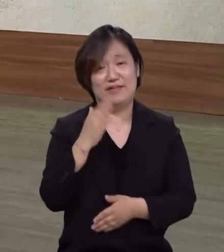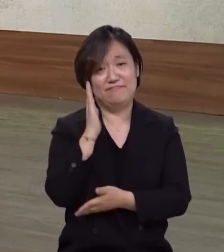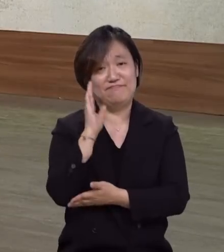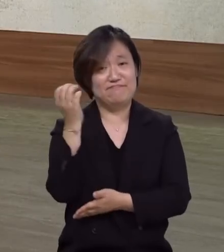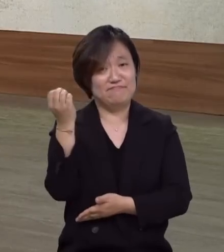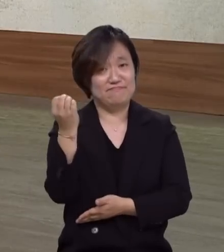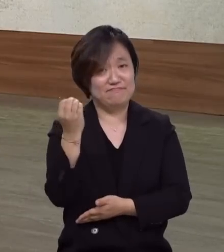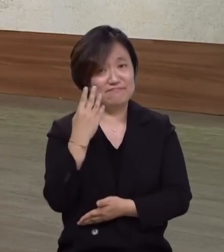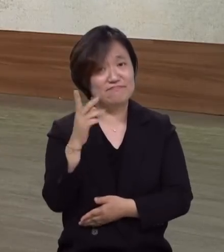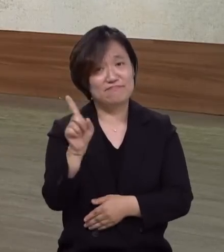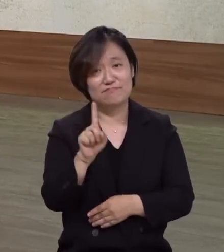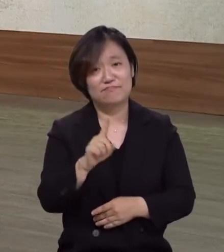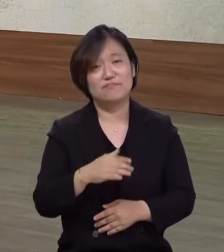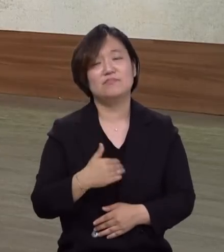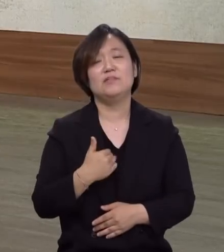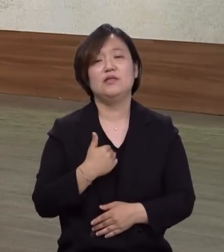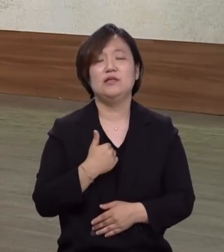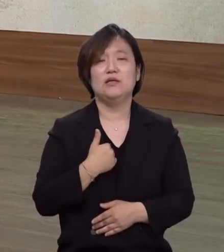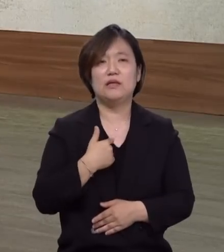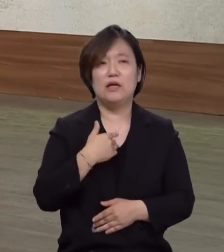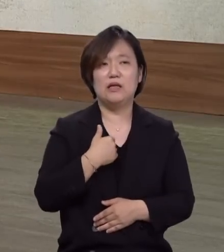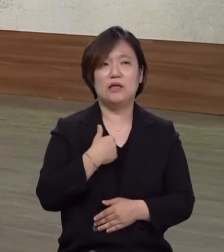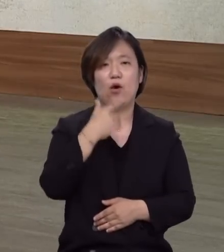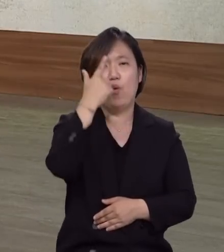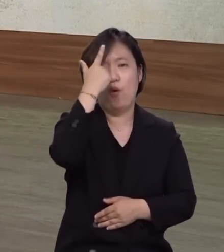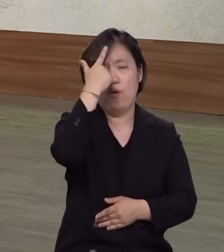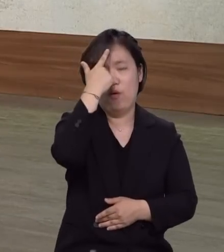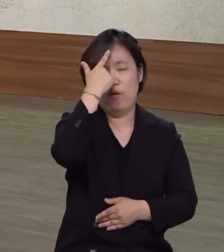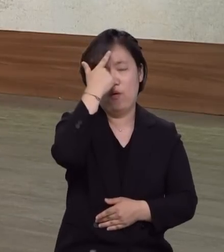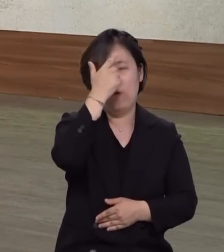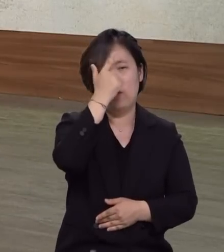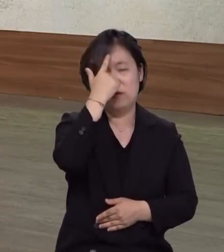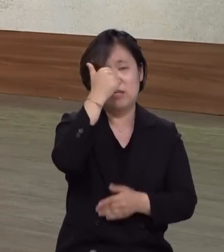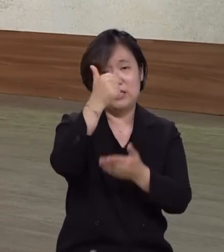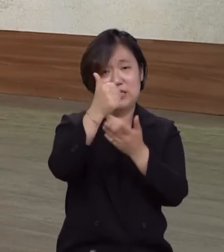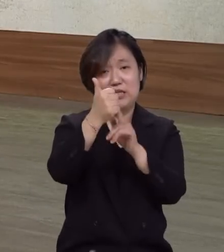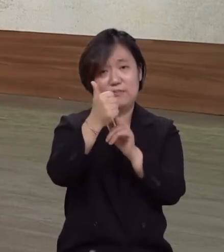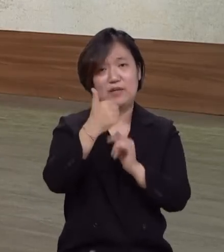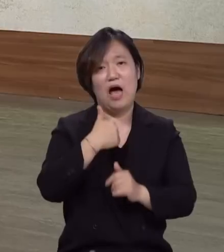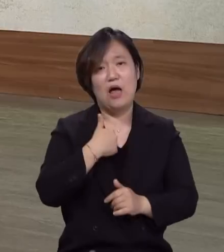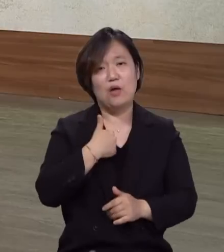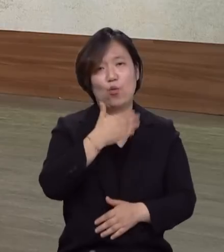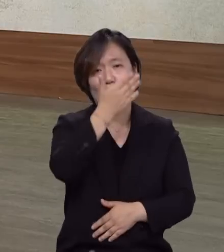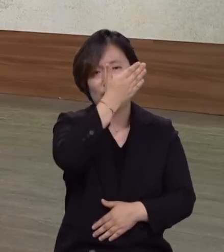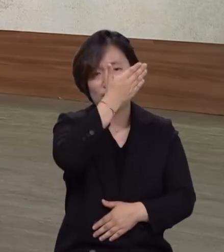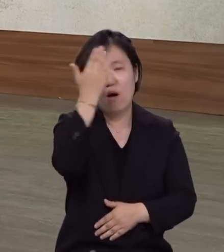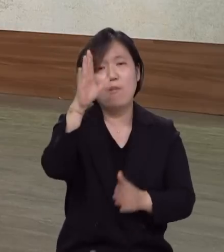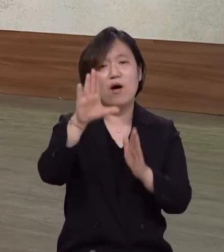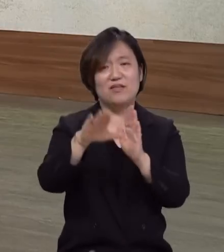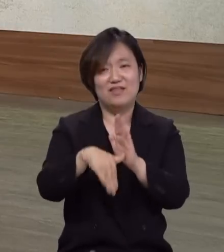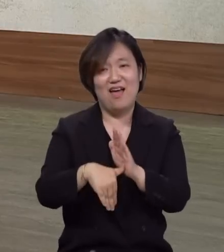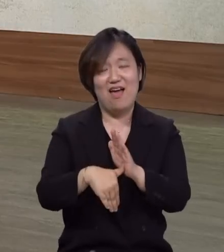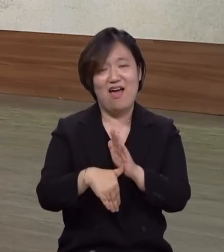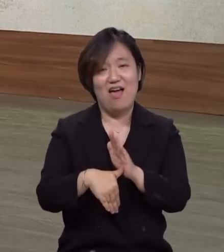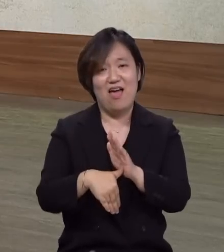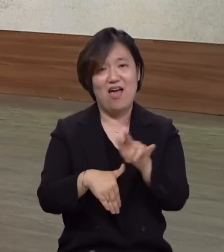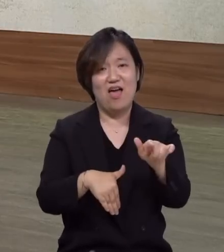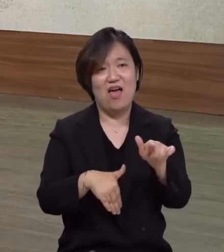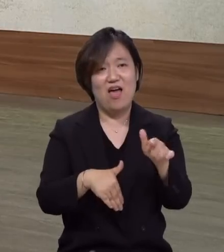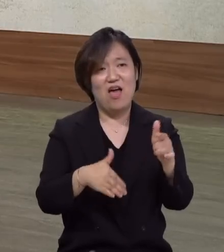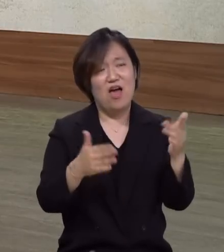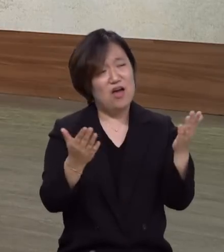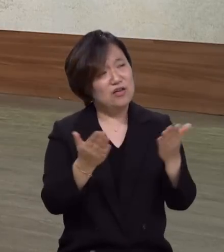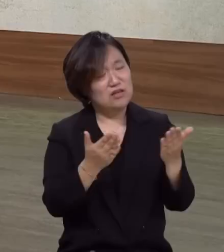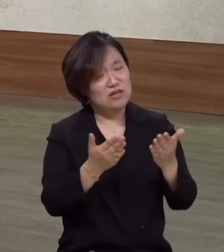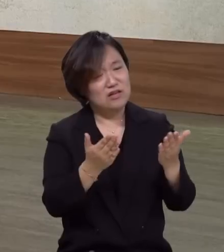나도 젊었을 때는 막아 스님께서 나도 젊었을 때는 이상하게 일이